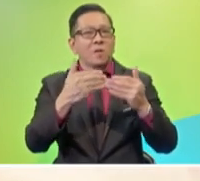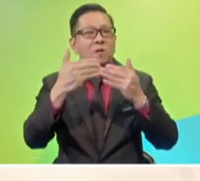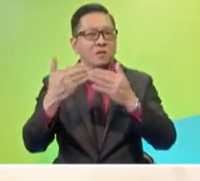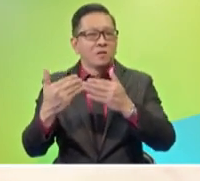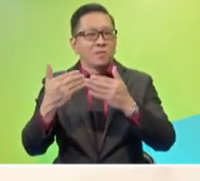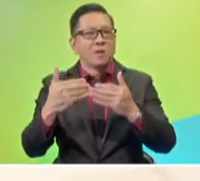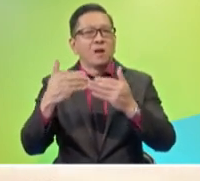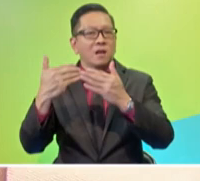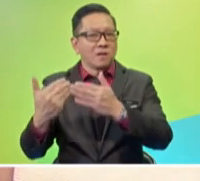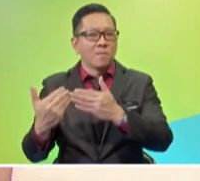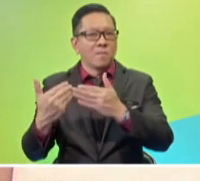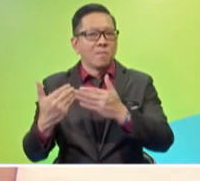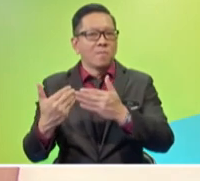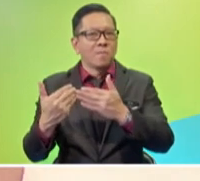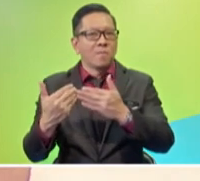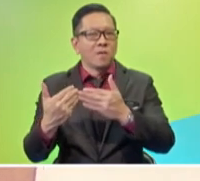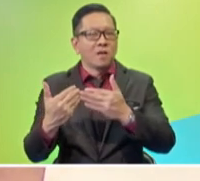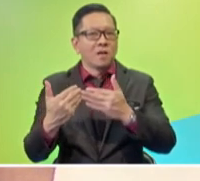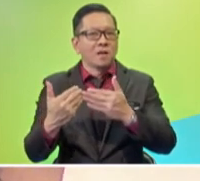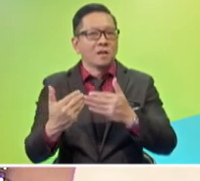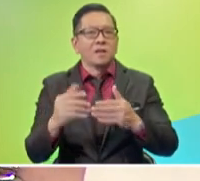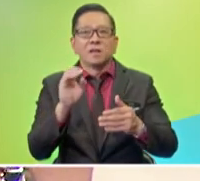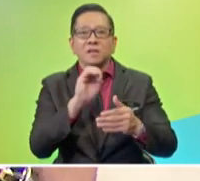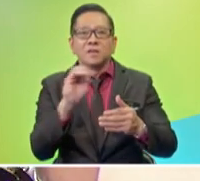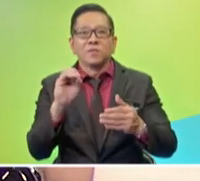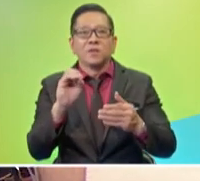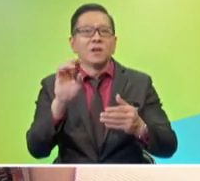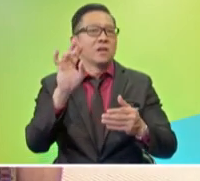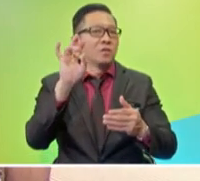Okey. Sifar yang ketujuh.